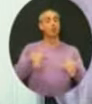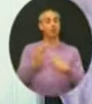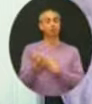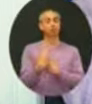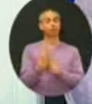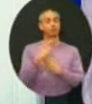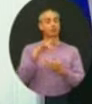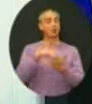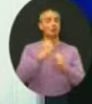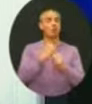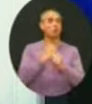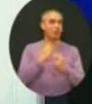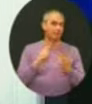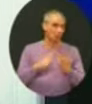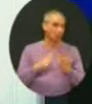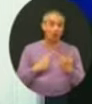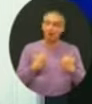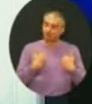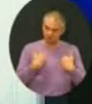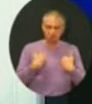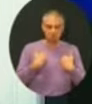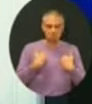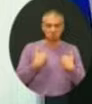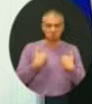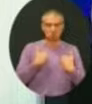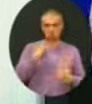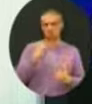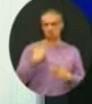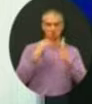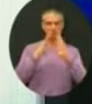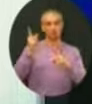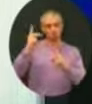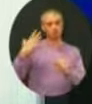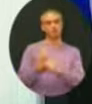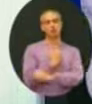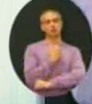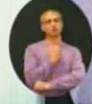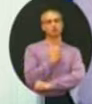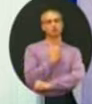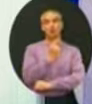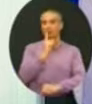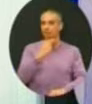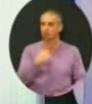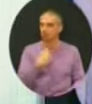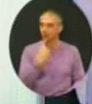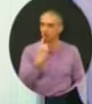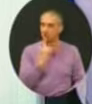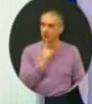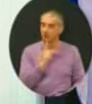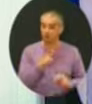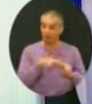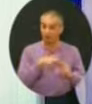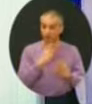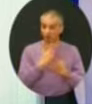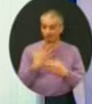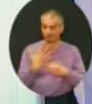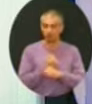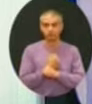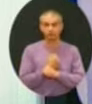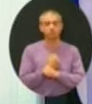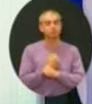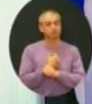לקליטה במקומות עבודה, ואני בהחלט חושב שהוא ינצח. אבל אני אומר לך, אחרי שהוא ינצח,